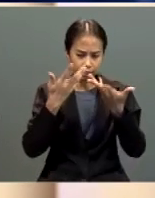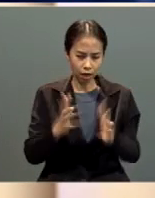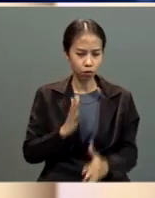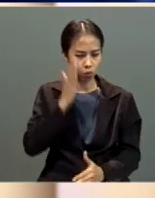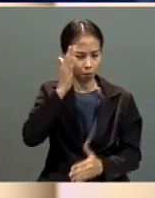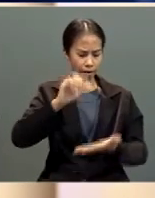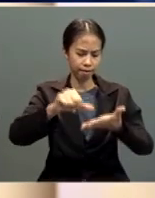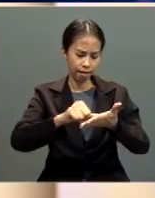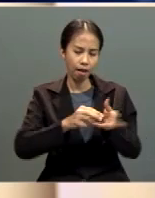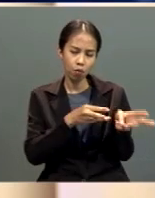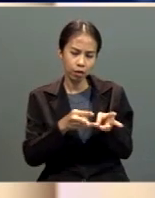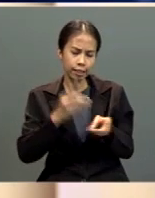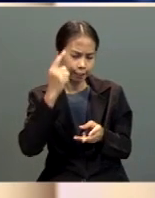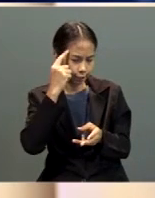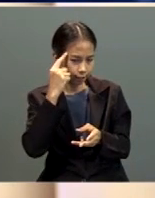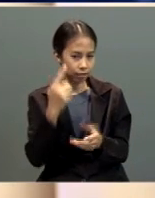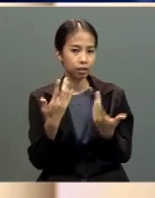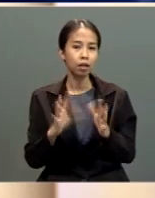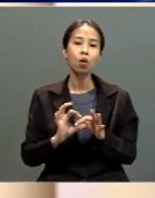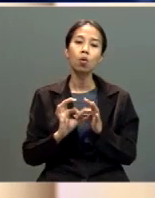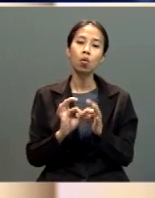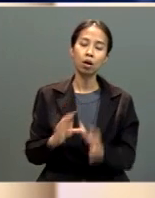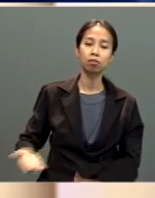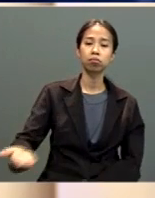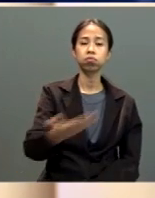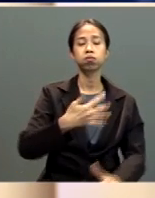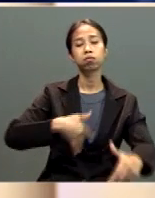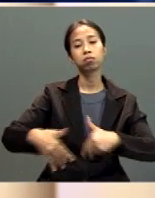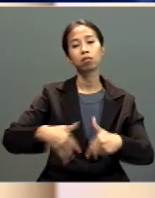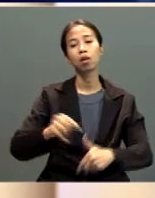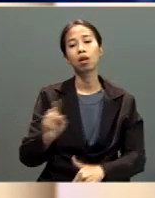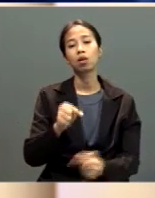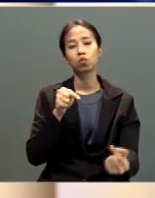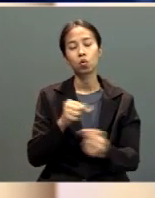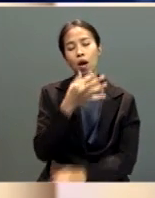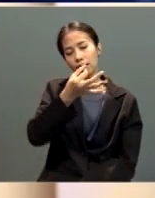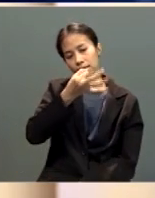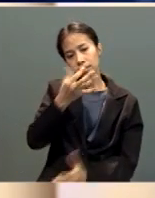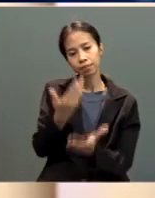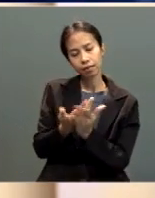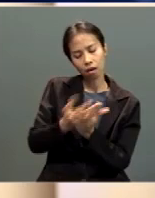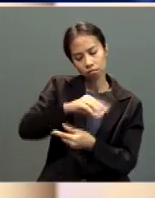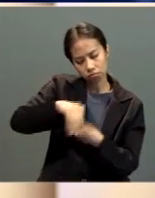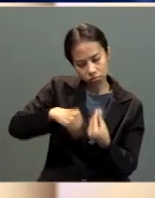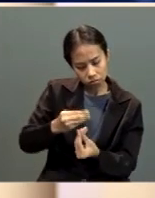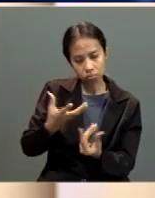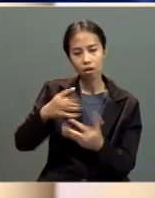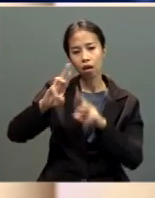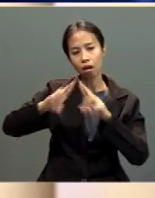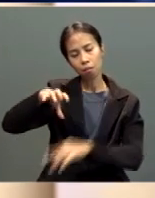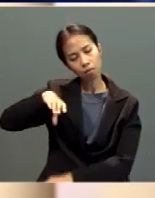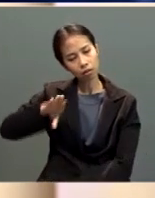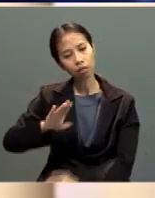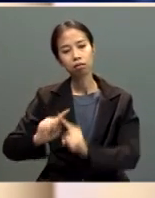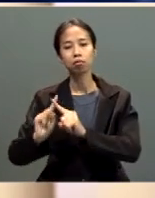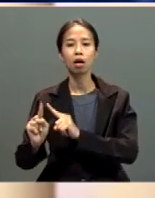าอื่นต่อไปสิ่งสำคัญที่เป็นห่วงบรรดาพี่น้องประชาชนก็คือในเรื่องของอาชีพรายได้การประกอบการธุรกิจหรือแม้กระทั่งในเรื่องของการ